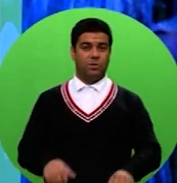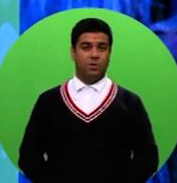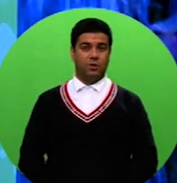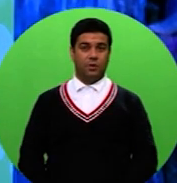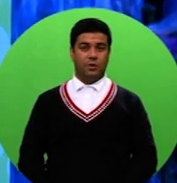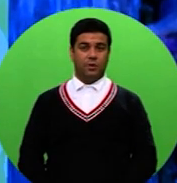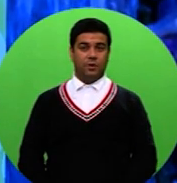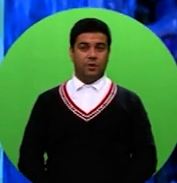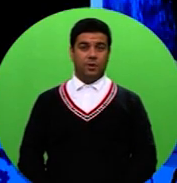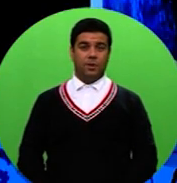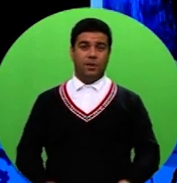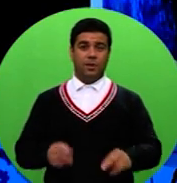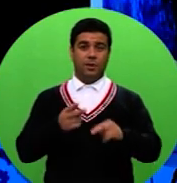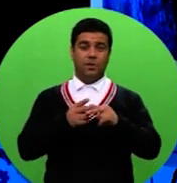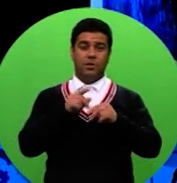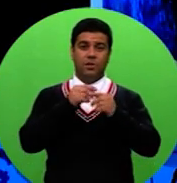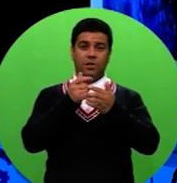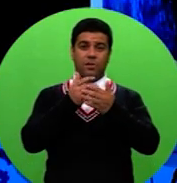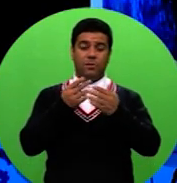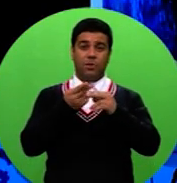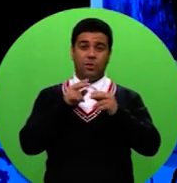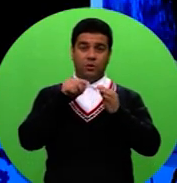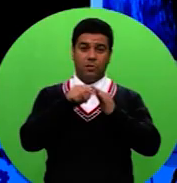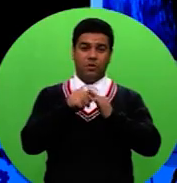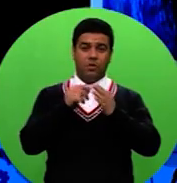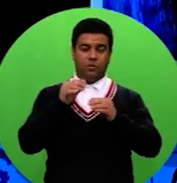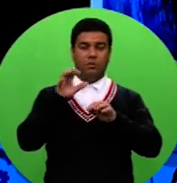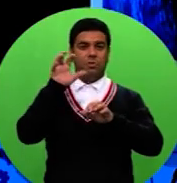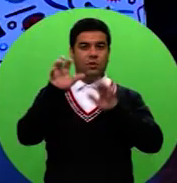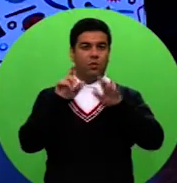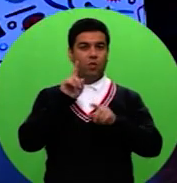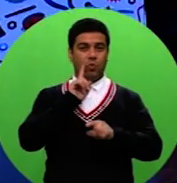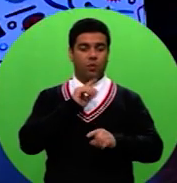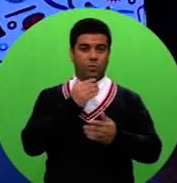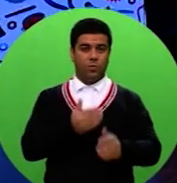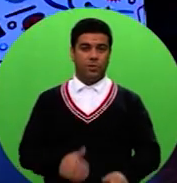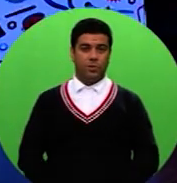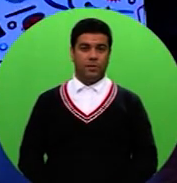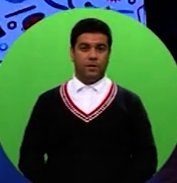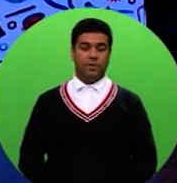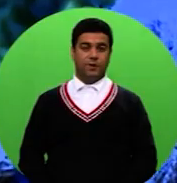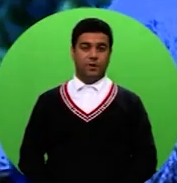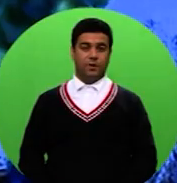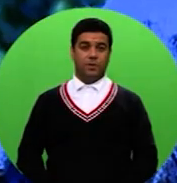стебель бамбука или хватается за ветки дерева. Именно поэтому она так ловко лазит.